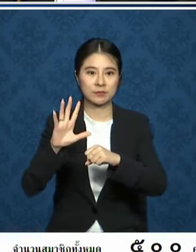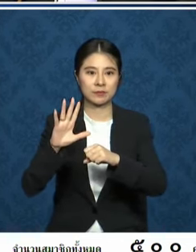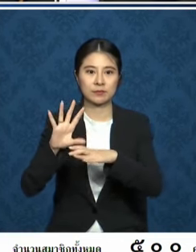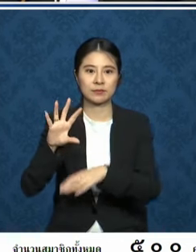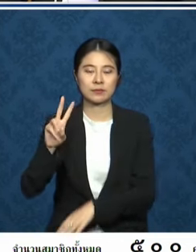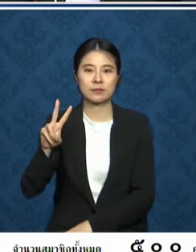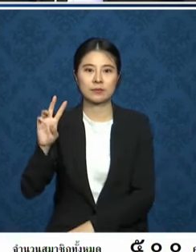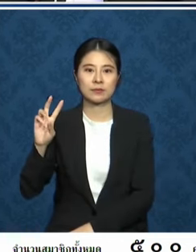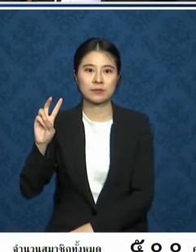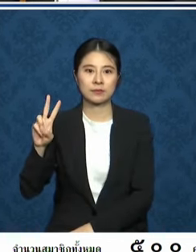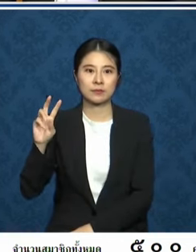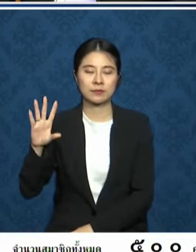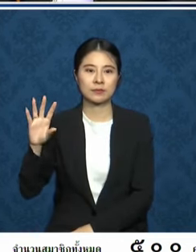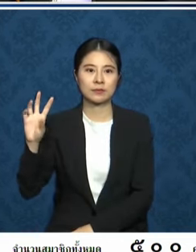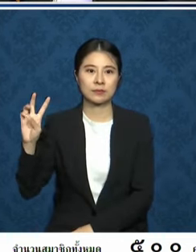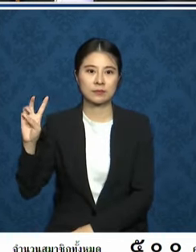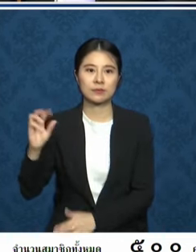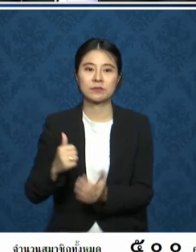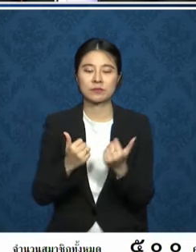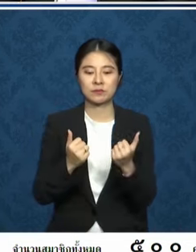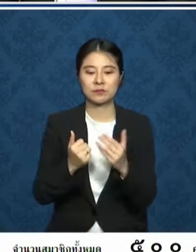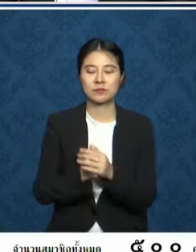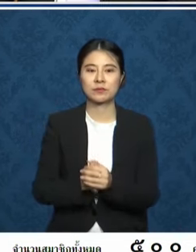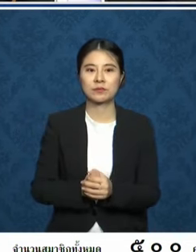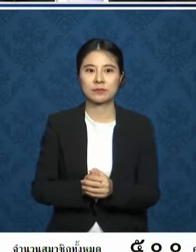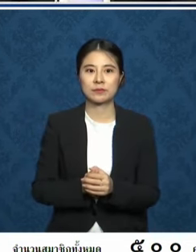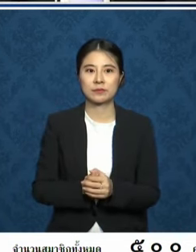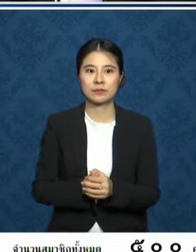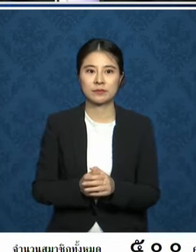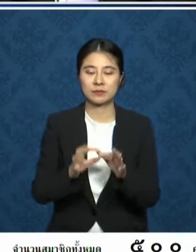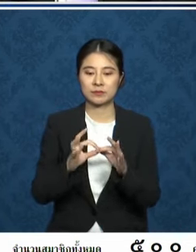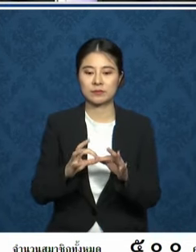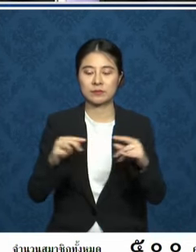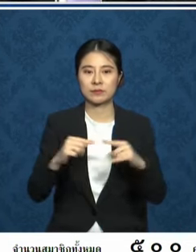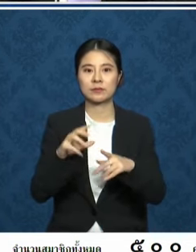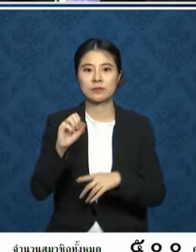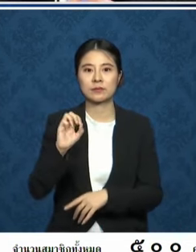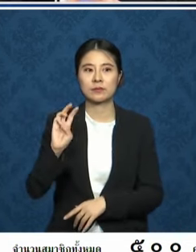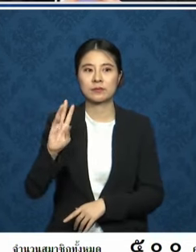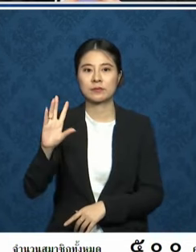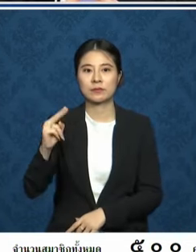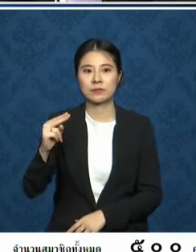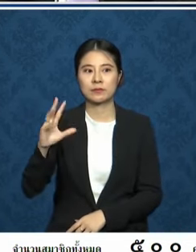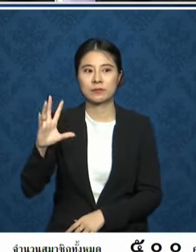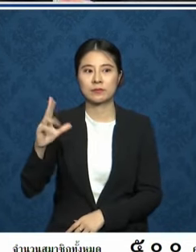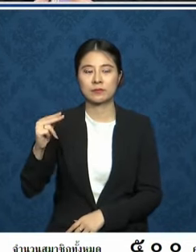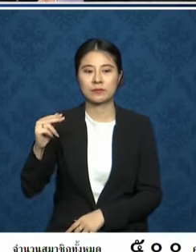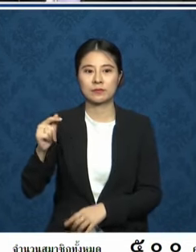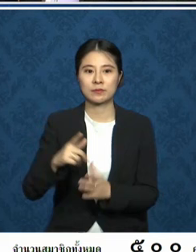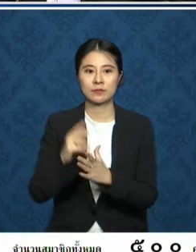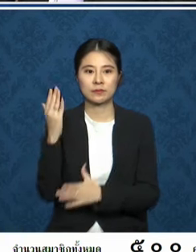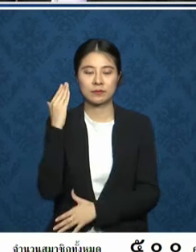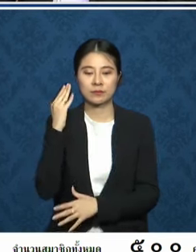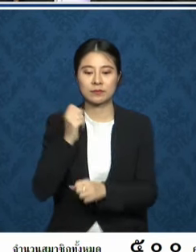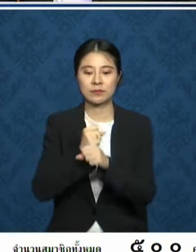2,566 ครับนั่นจะ Inst Customer นำเสนอผลงานทั้งในส่นของสวทช. ที่ดำเนินการมา